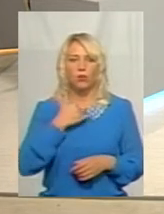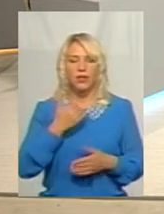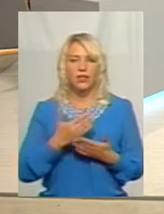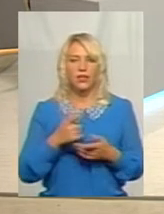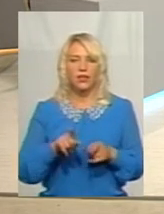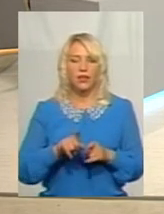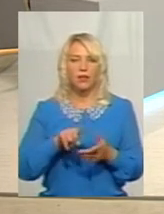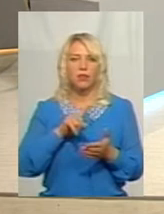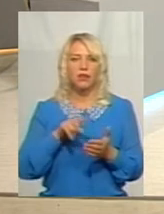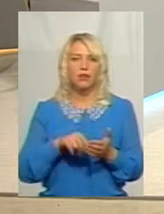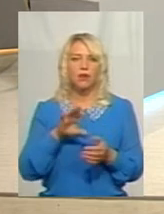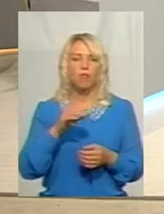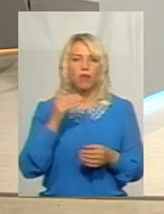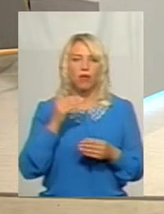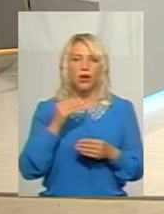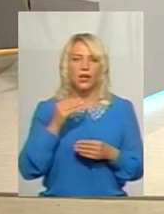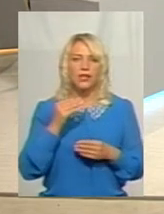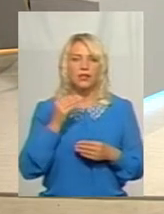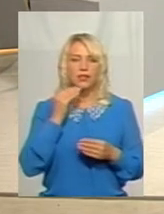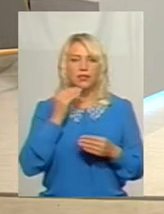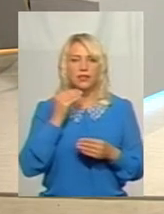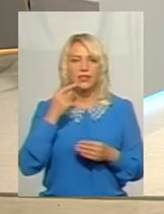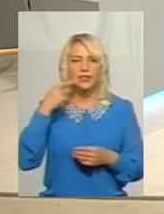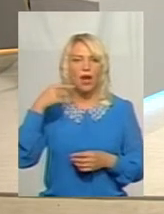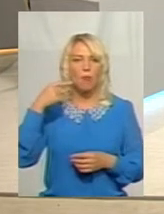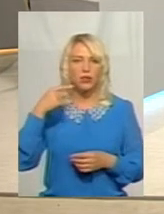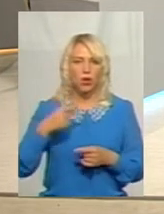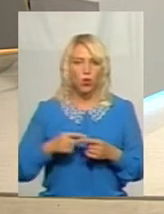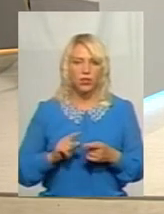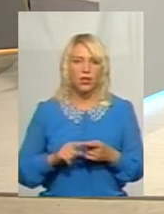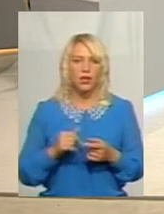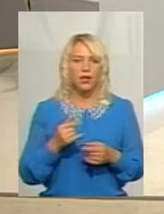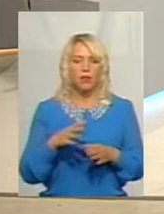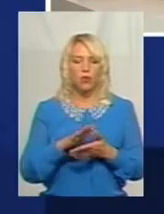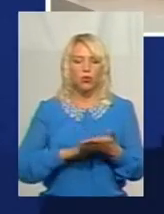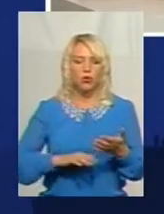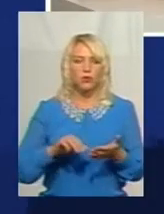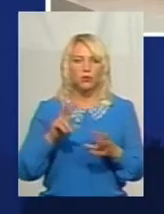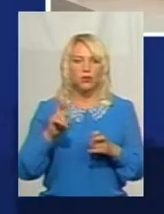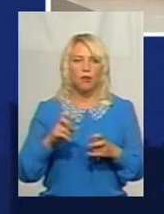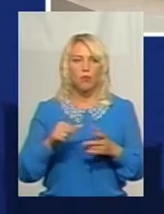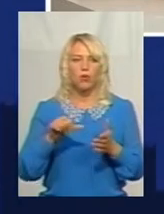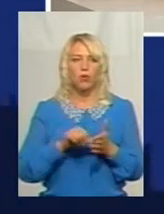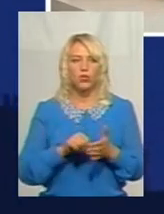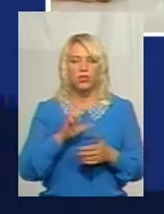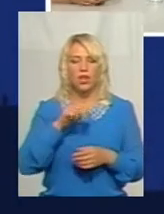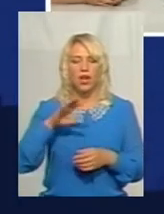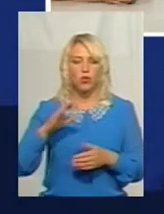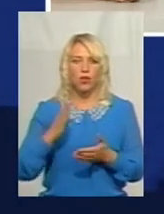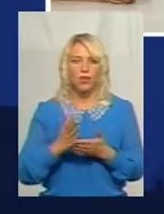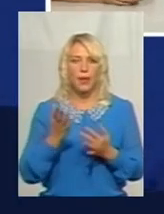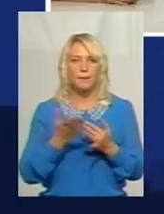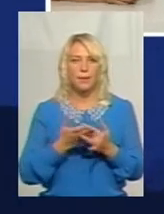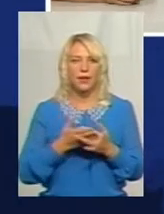питання виникло по стоматології, продовження цієї теми. По учасниках АТО є пільги, так? А по інших